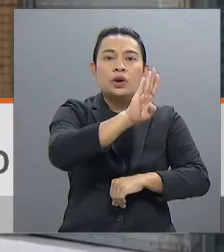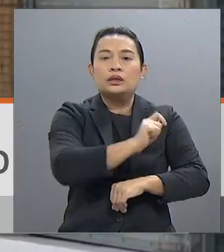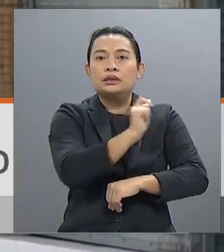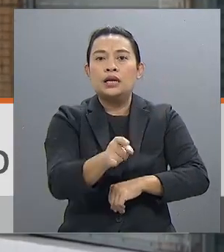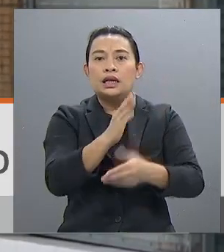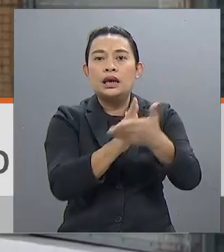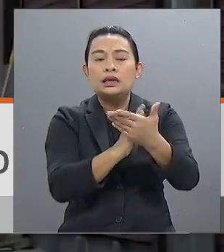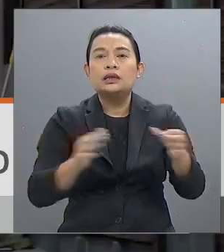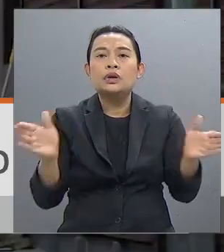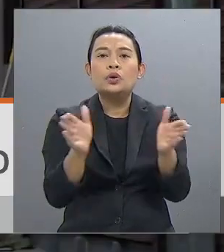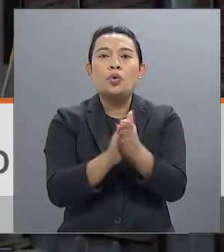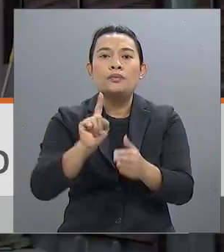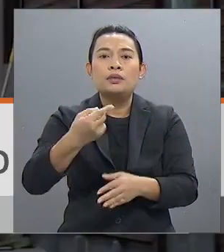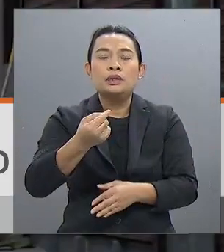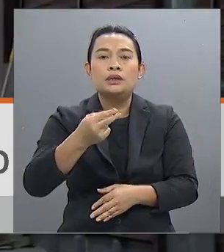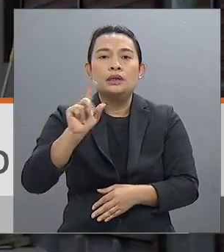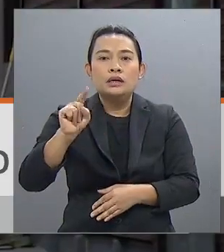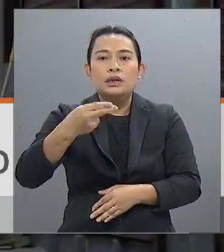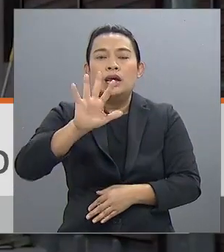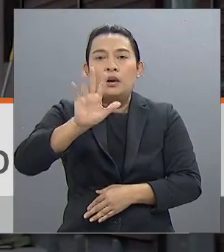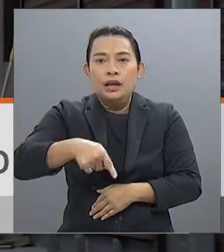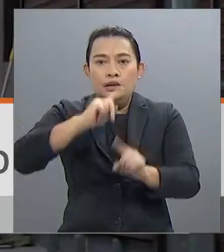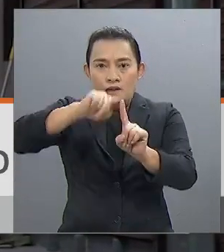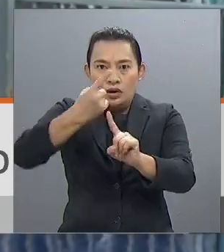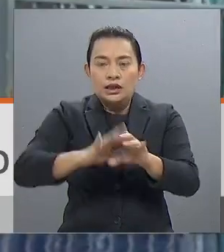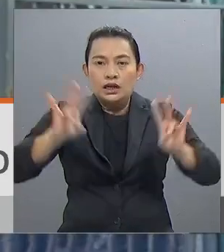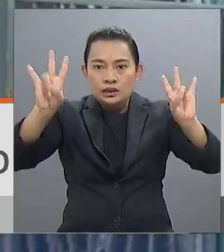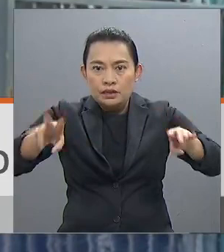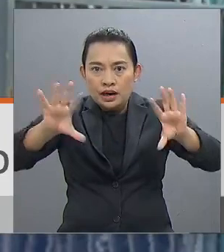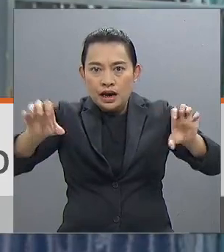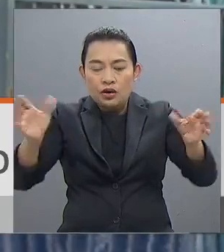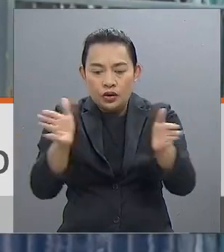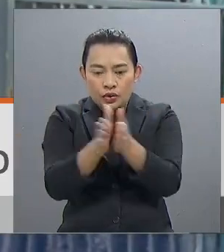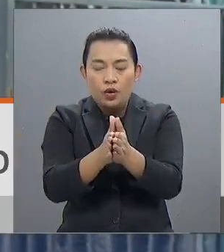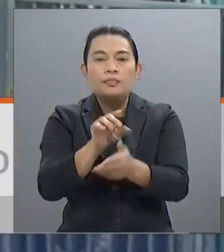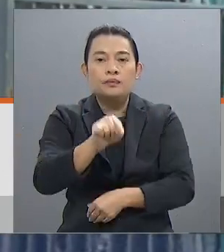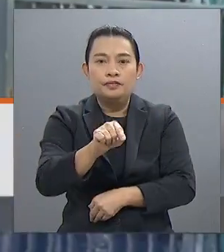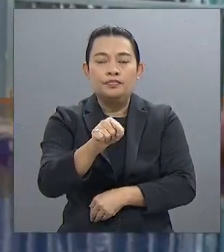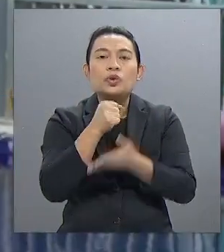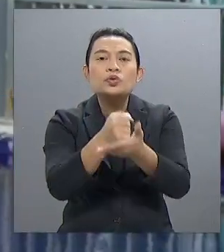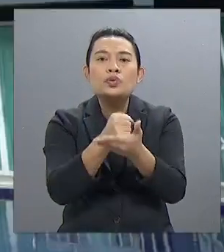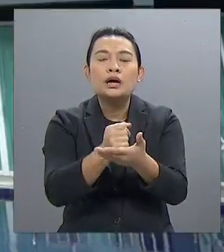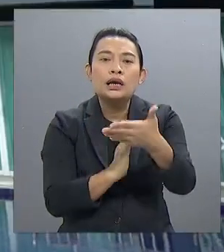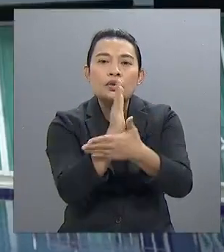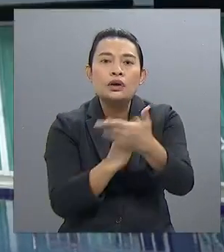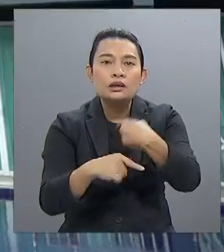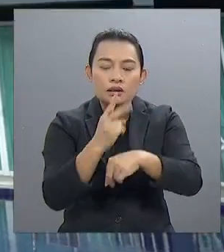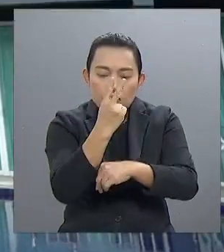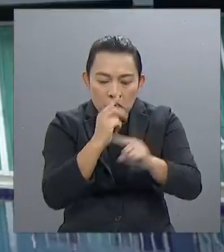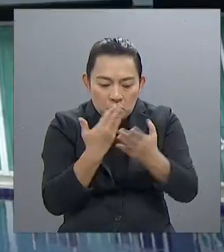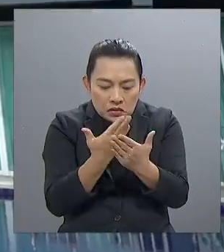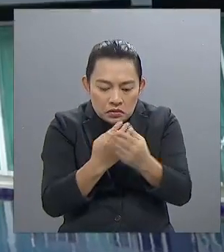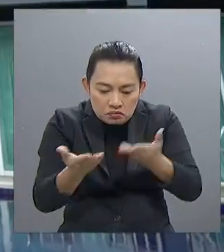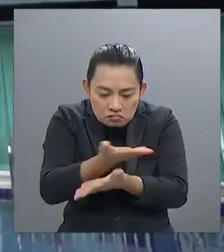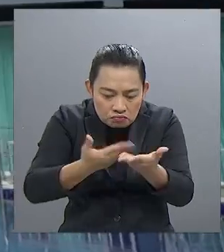15,000บาทต่อเดือนซึ่งยังไม่ได้ข้อสรุประยะเวลาในการช่วยเหลือเพราะจะต้องพิจารณาวงเงินที่จะช่วยอย่างเช่น